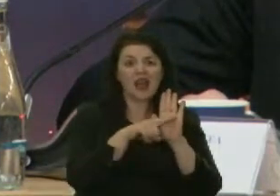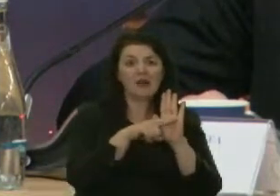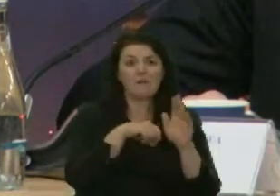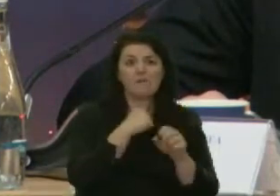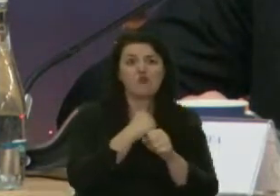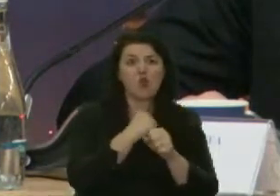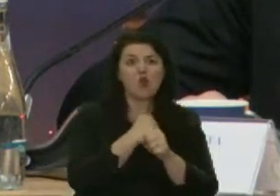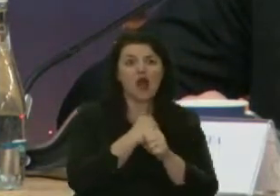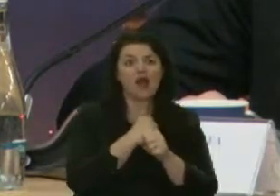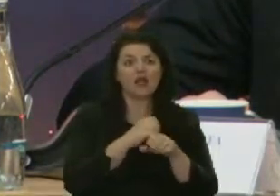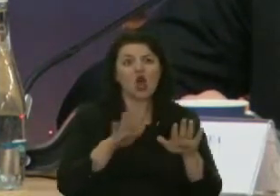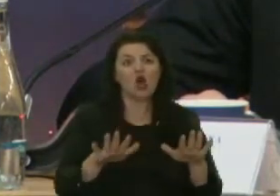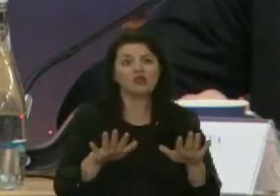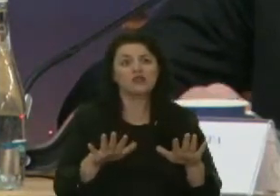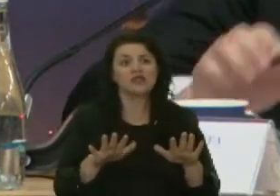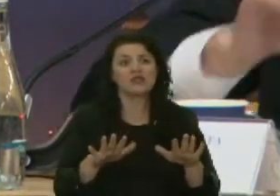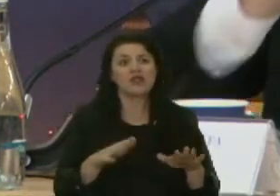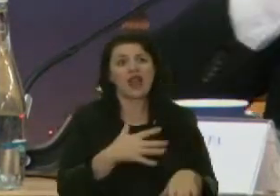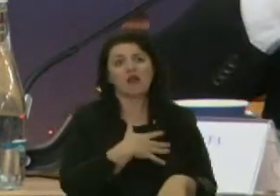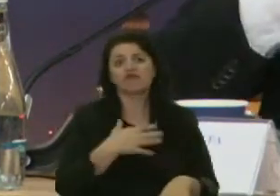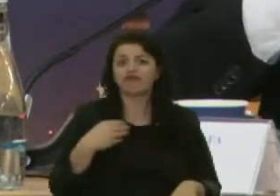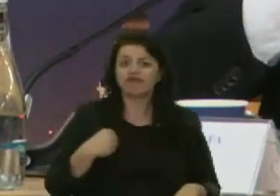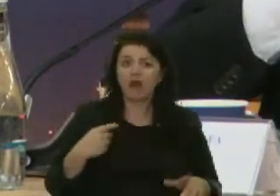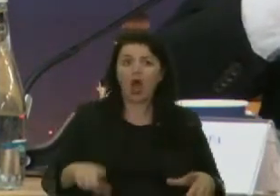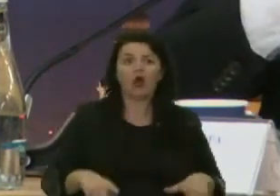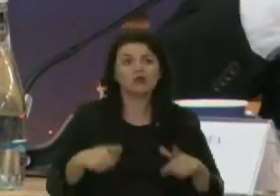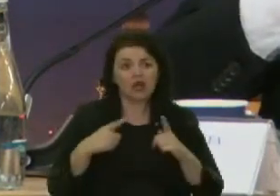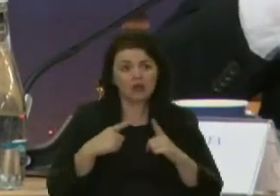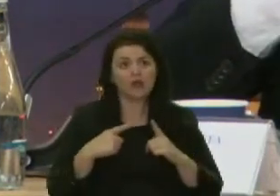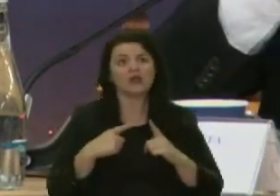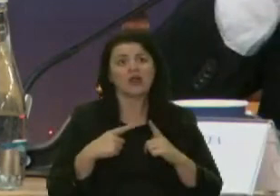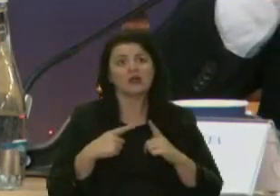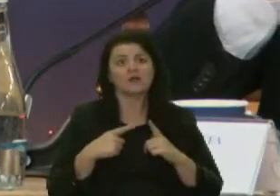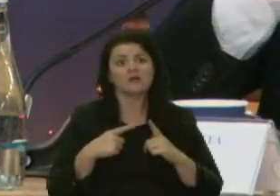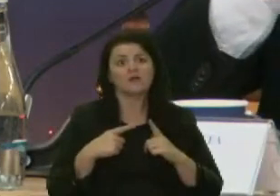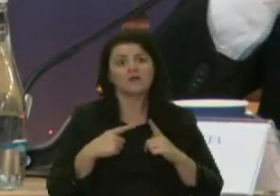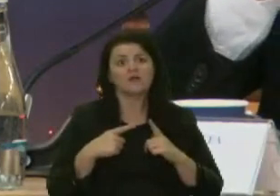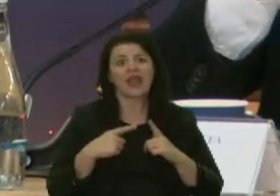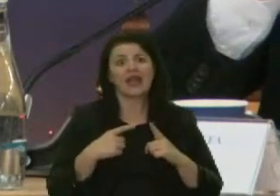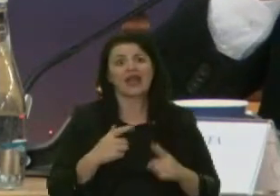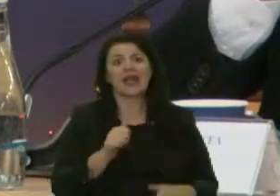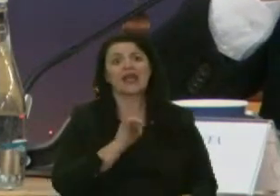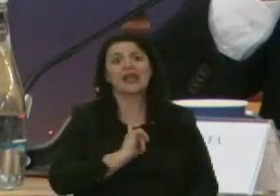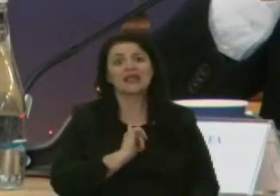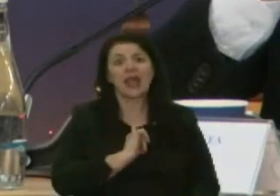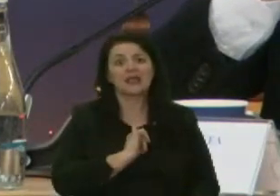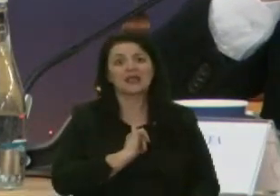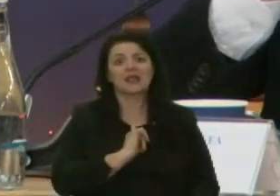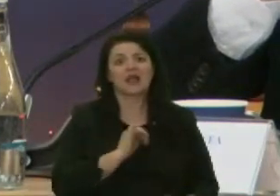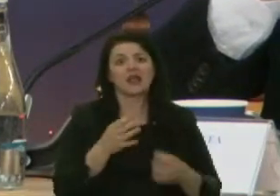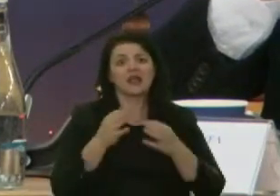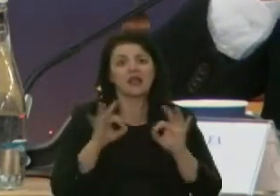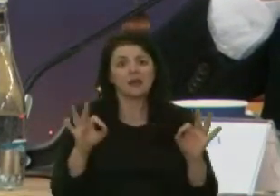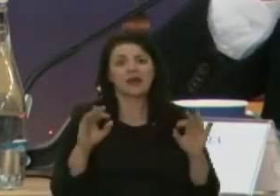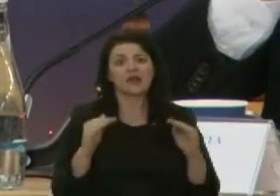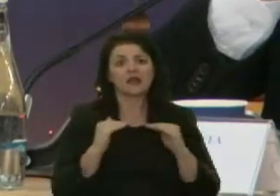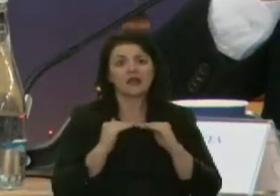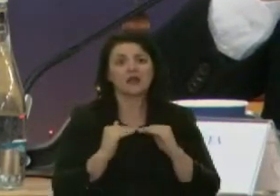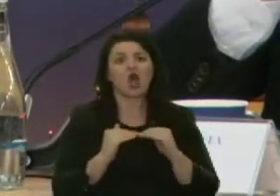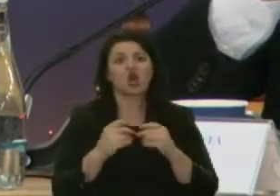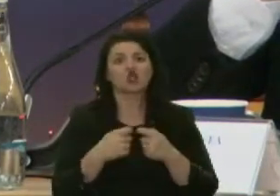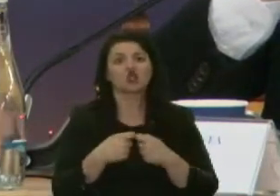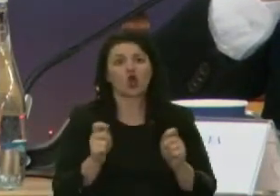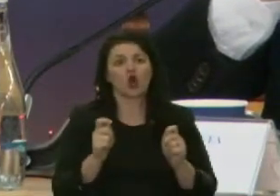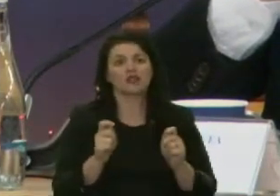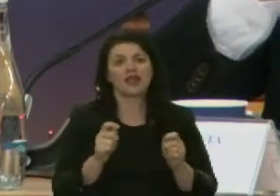oameni care În condițiile veacurilor în care au trăit nu s au bătut decât așa cum am spus pentru identitate Națională pentru libertate pentru egalitate ca toți